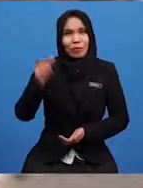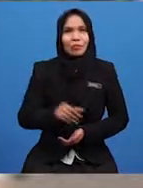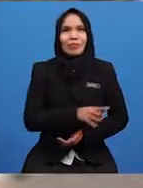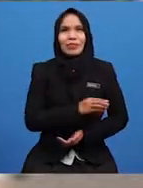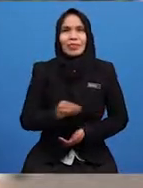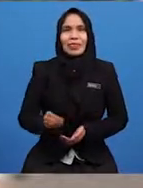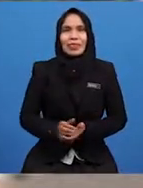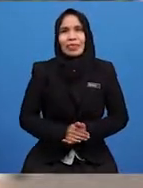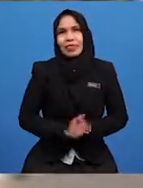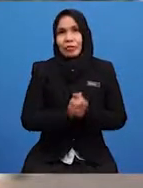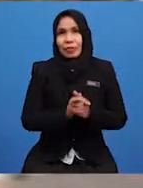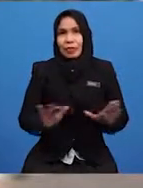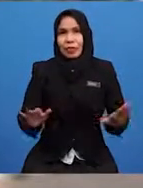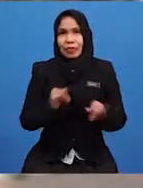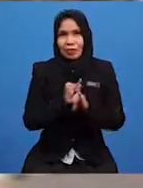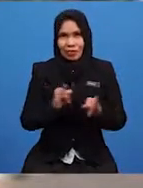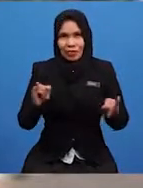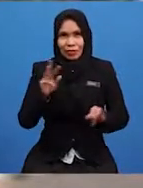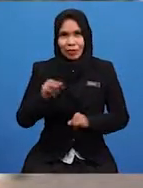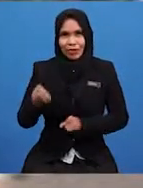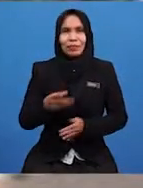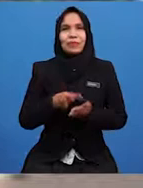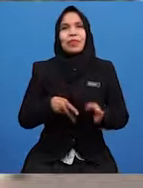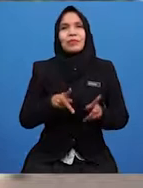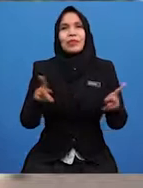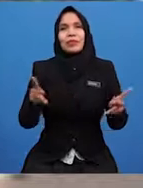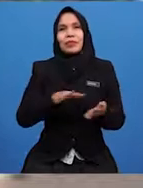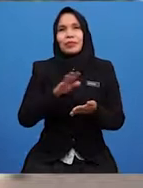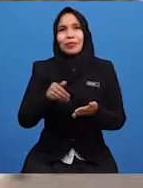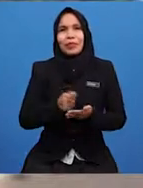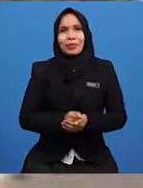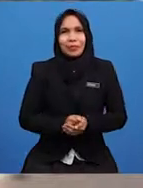Assalamualaikum dan selamat sejahtera murid-murid. Apa khabar semua?